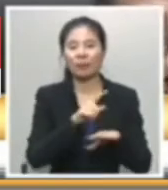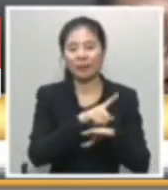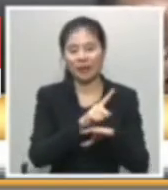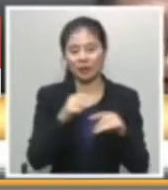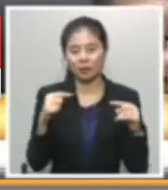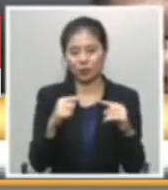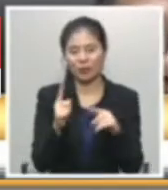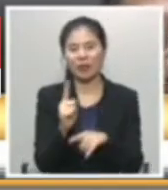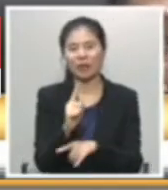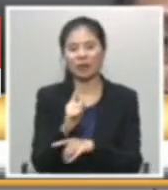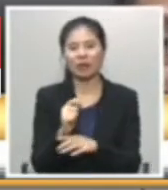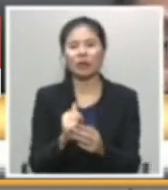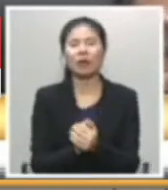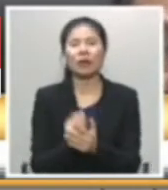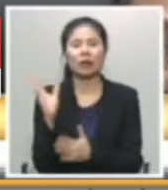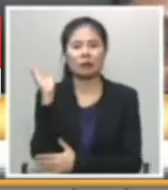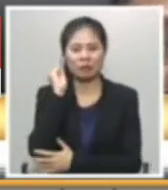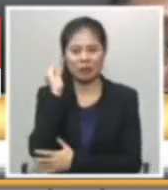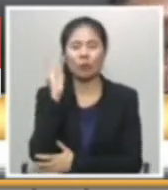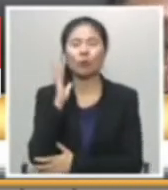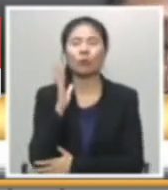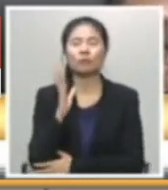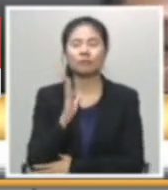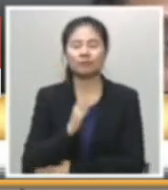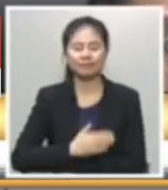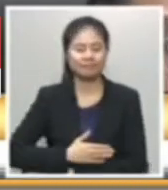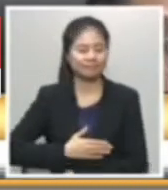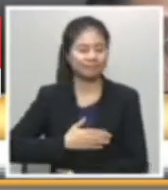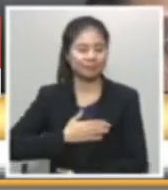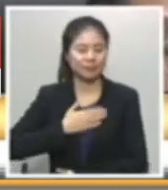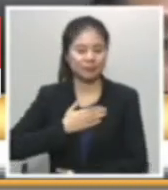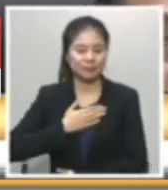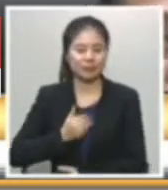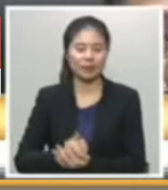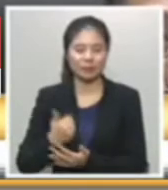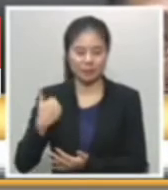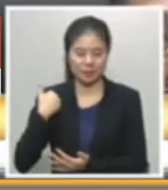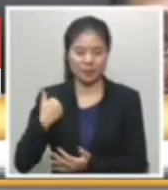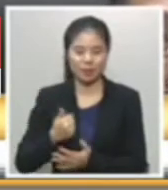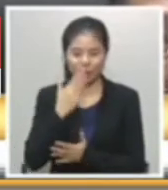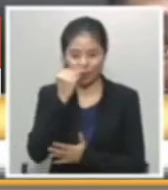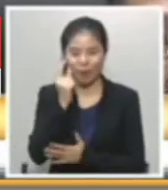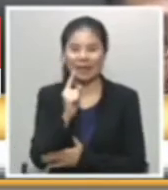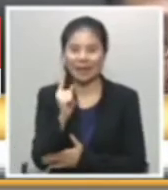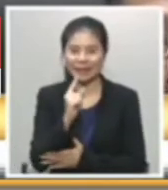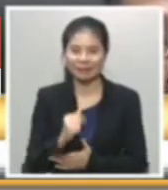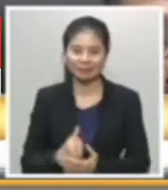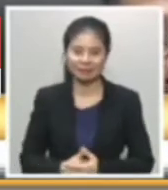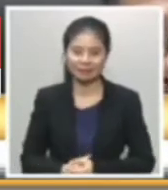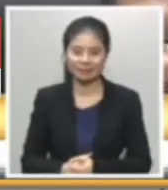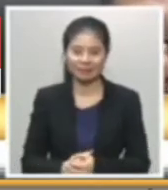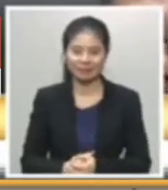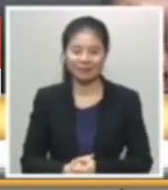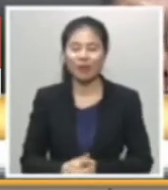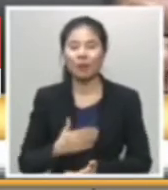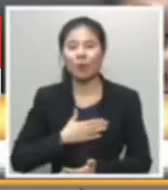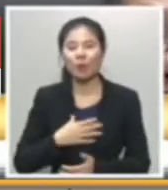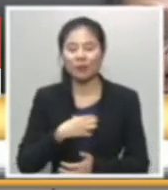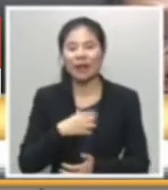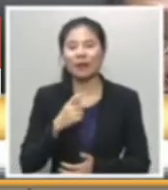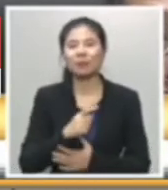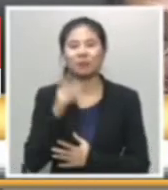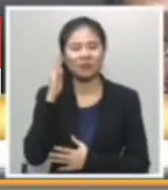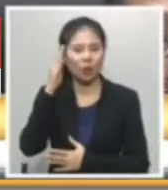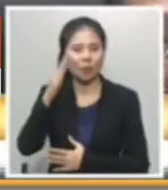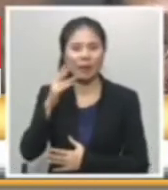ฟังแล้วมีความซาบซึ้งที่กราบเช่นนี้ก็เพราะว่าผมอยากจะเห็นบ้านเมืองของเราที่จะเจริญ